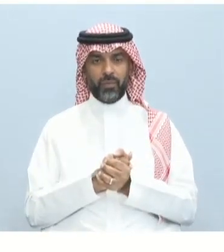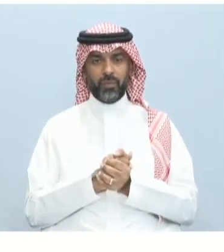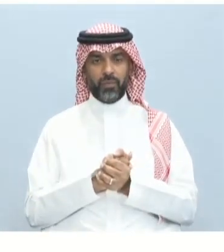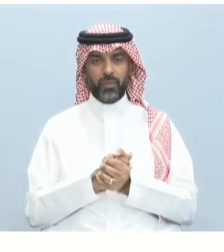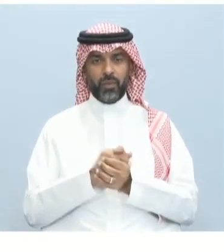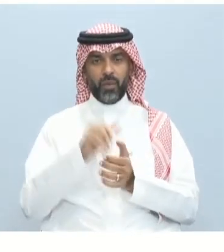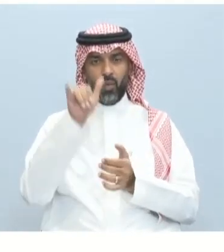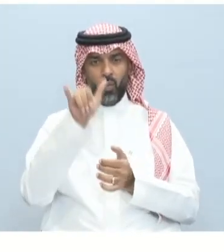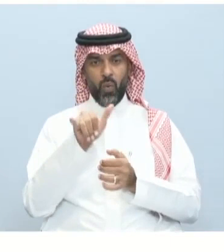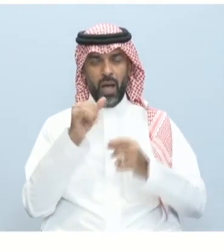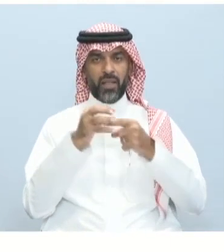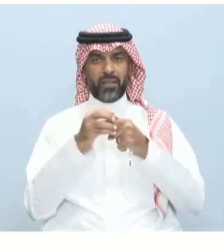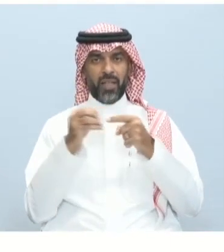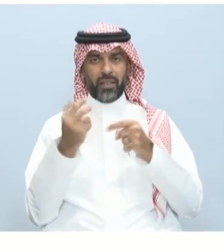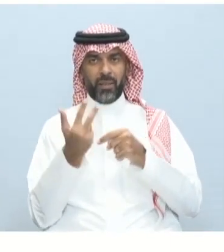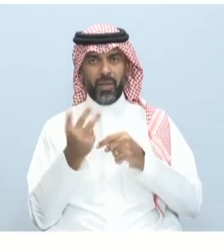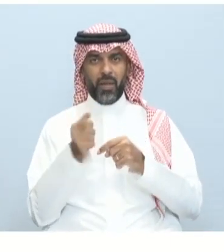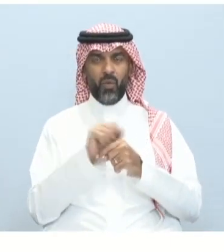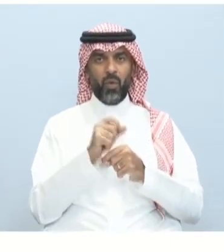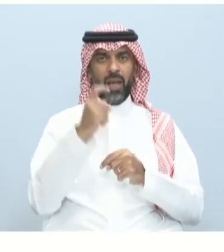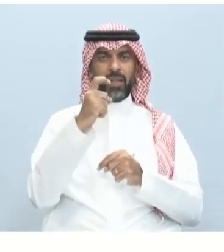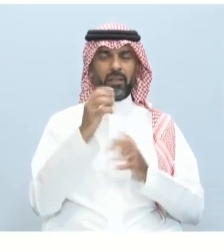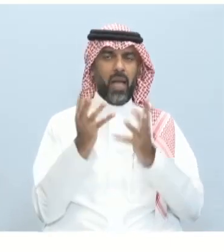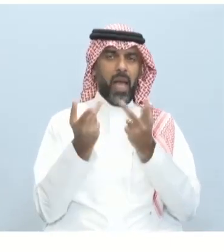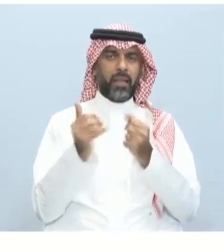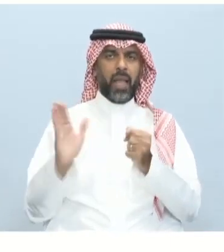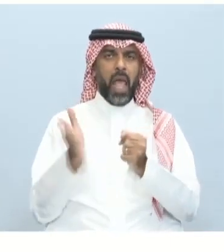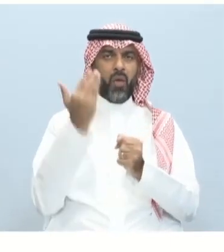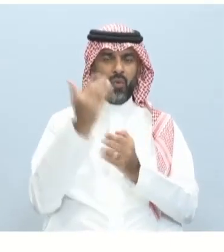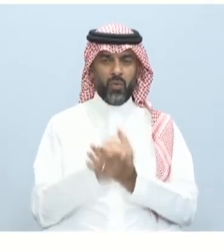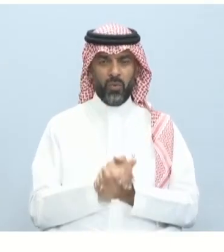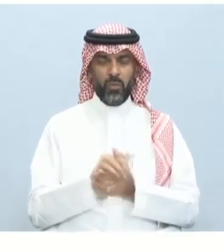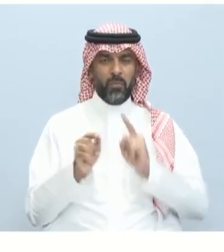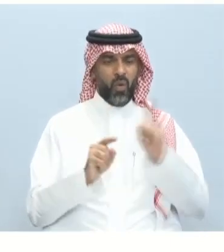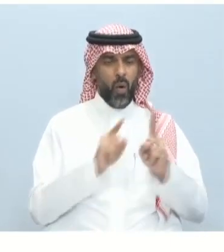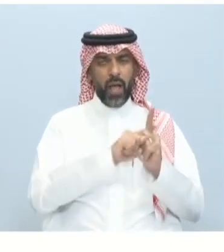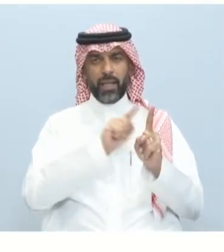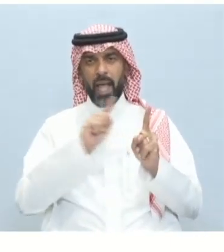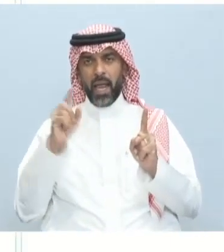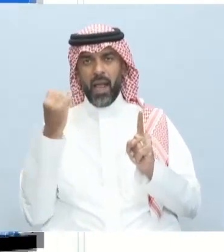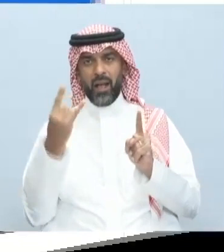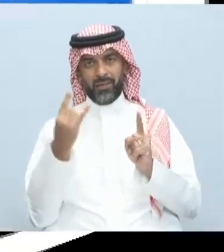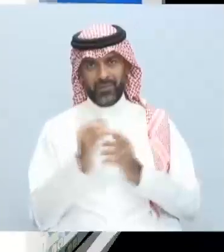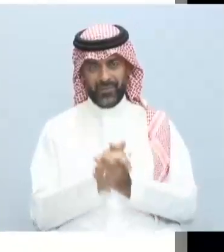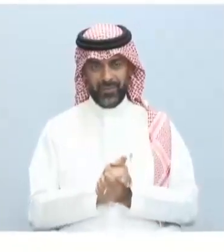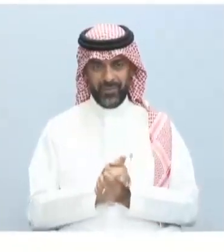Y ماينس 108، والإكس عدد عشوائي من 1 إلى 10.